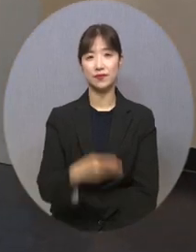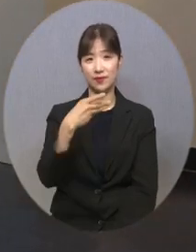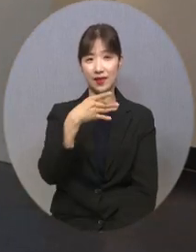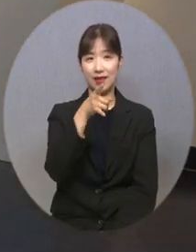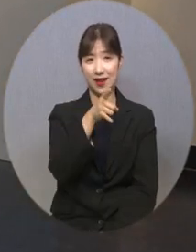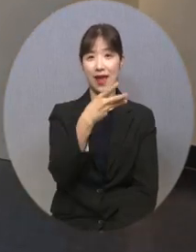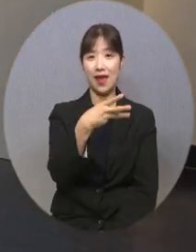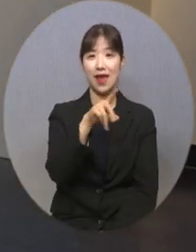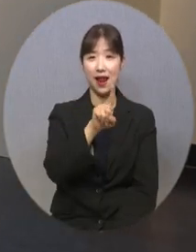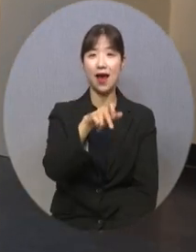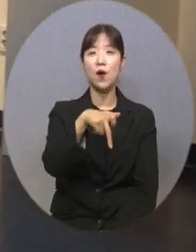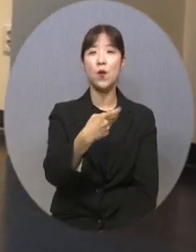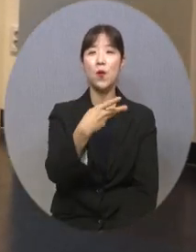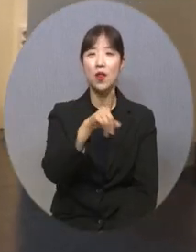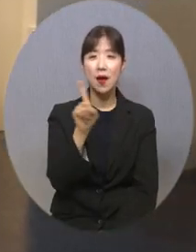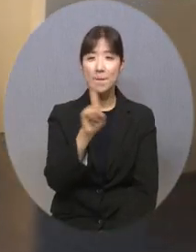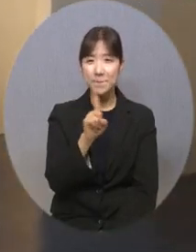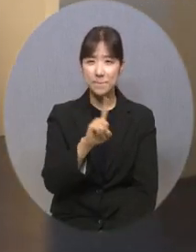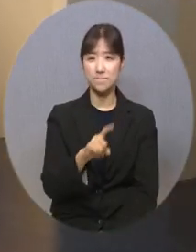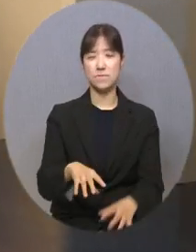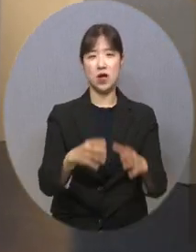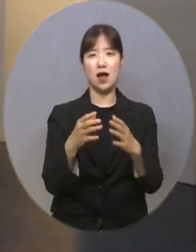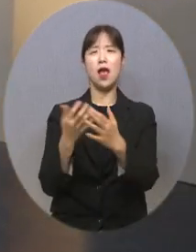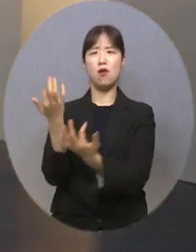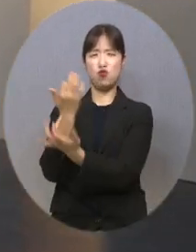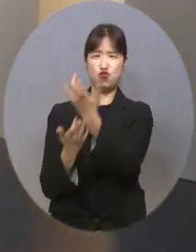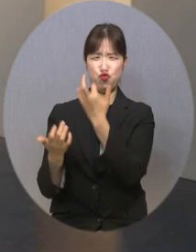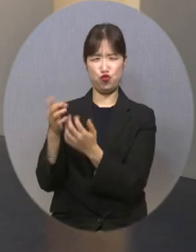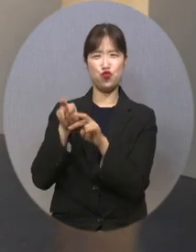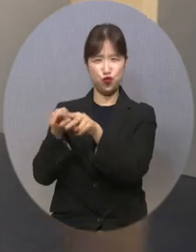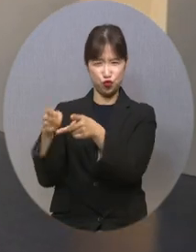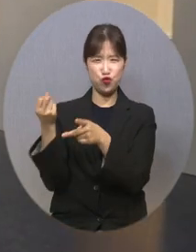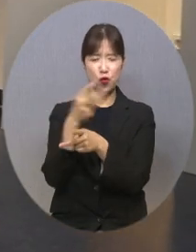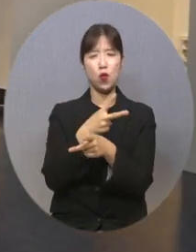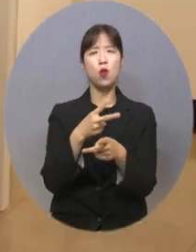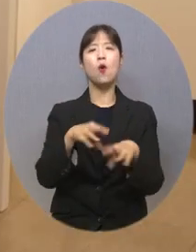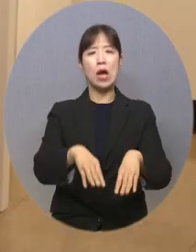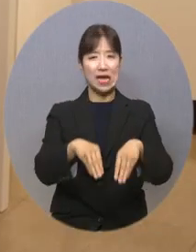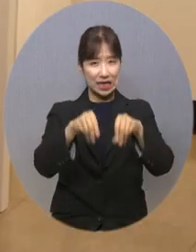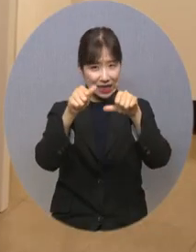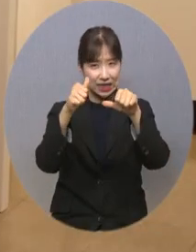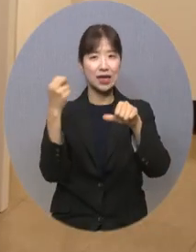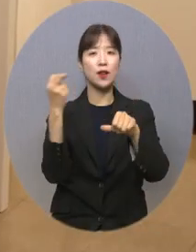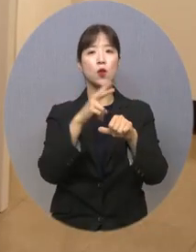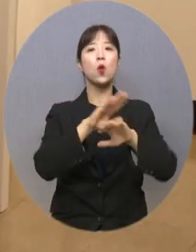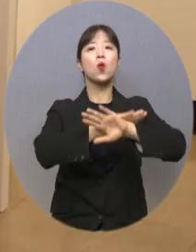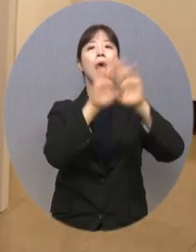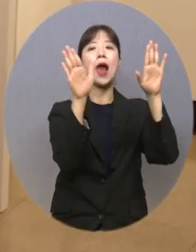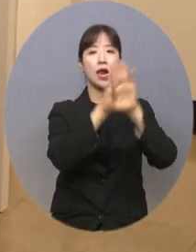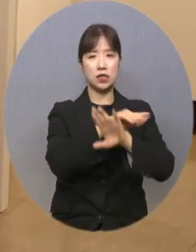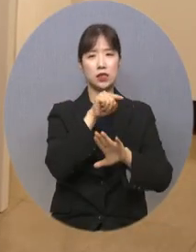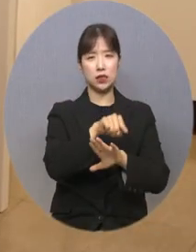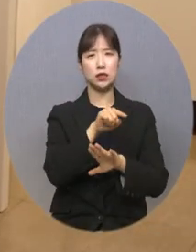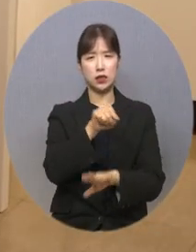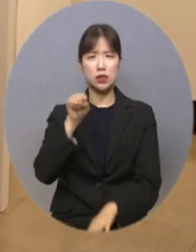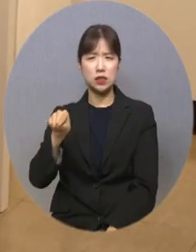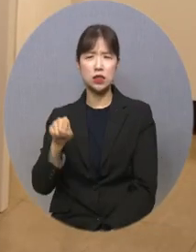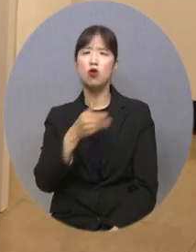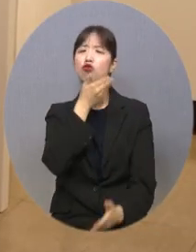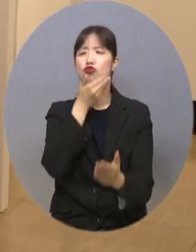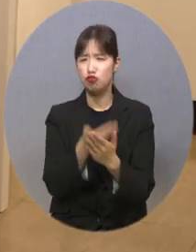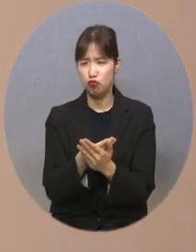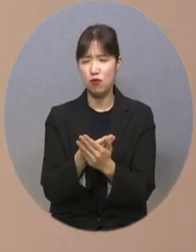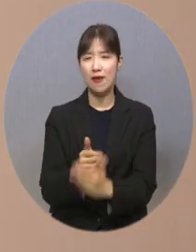테라코타는 가마와 흙의 특성을 잘 알아야 하고 날씨에 영향도 많이 받는 작업으로 수많은 인내심을